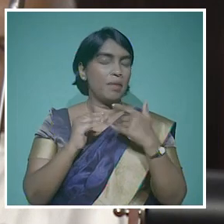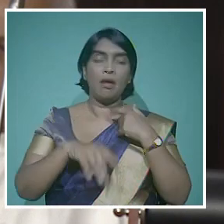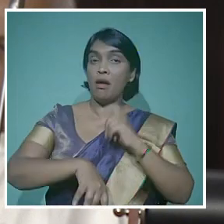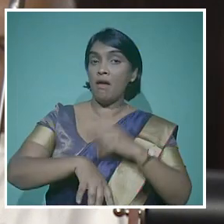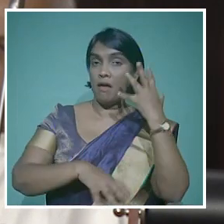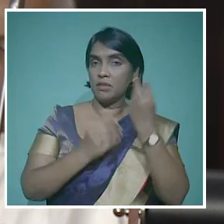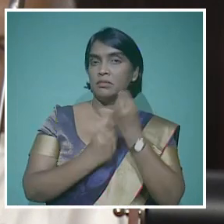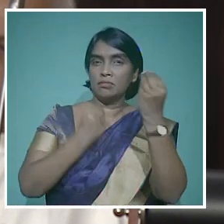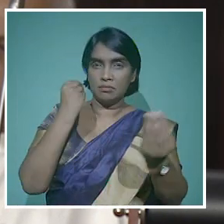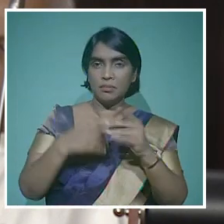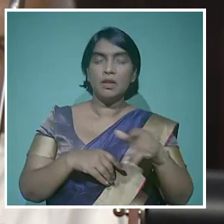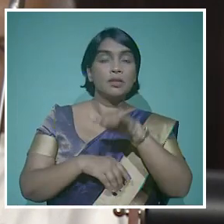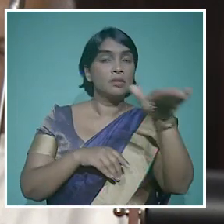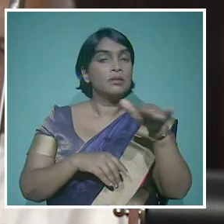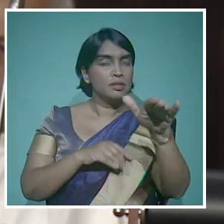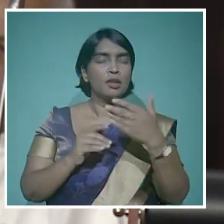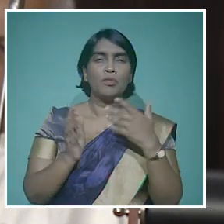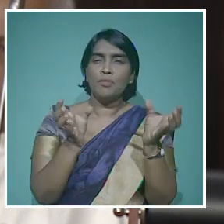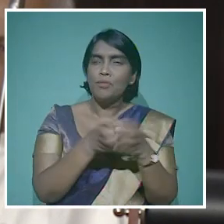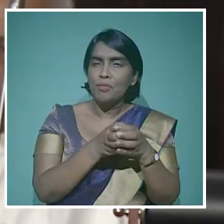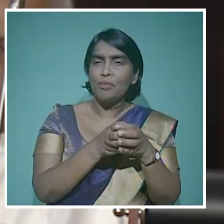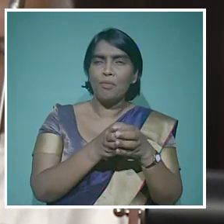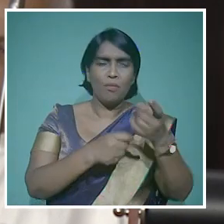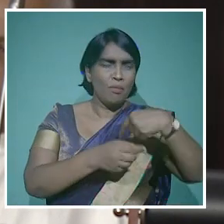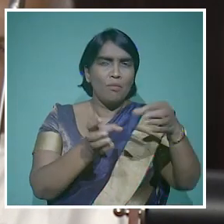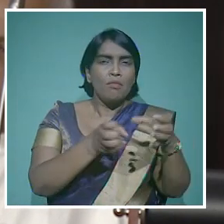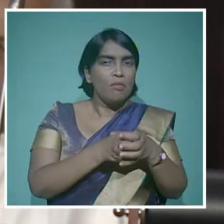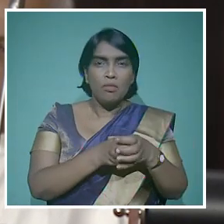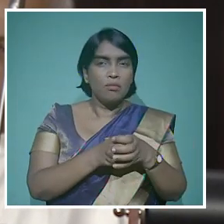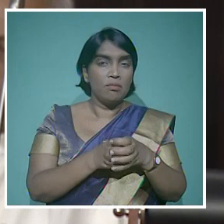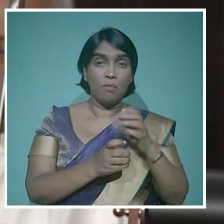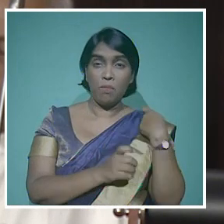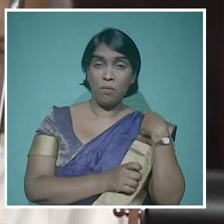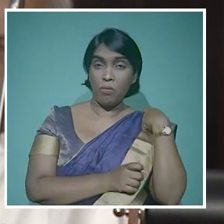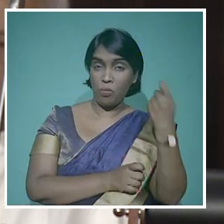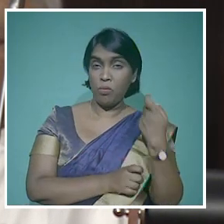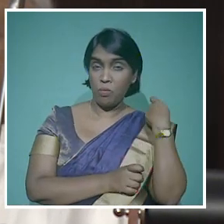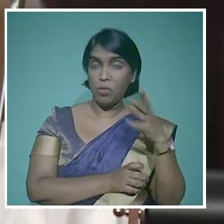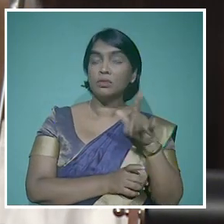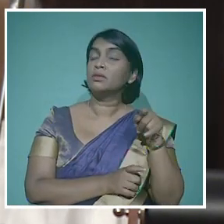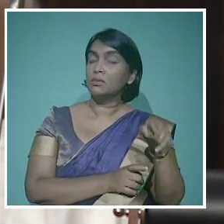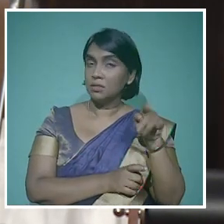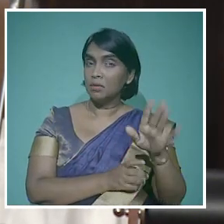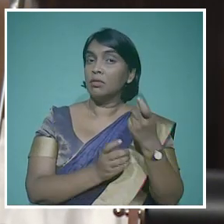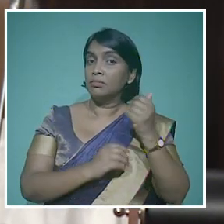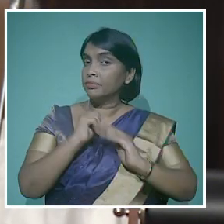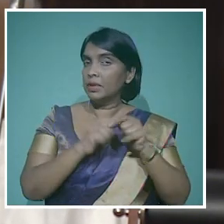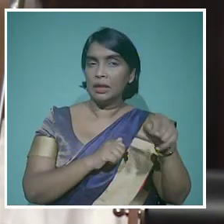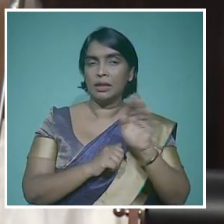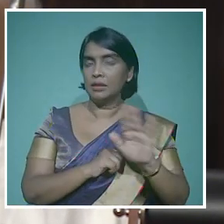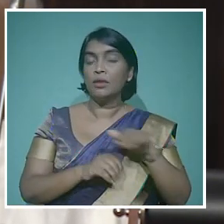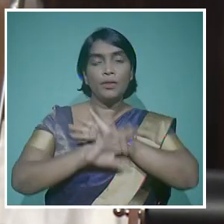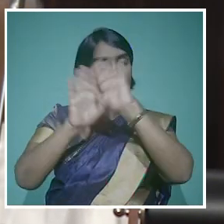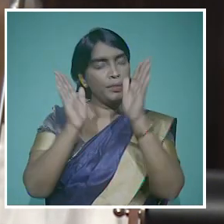නිර්මාණය විය යුතුයි. එය සමාජයේ කුඩා කණ්ඩායමක් පමණක් පෝසතුන් කරන ආර්ථික ක්‍රමයක් නොව